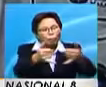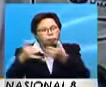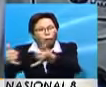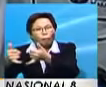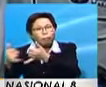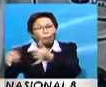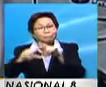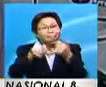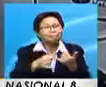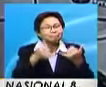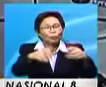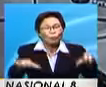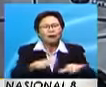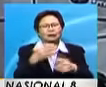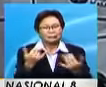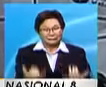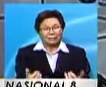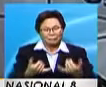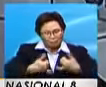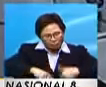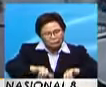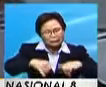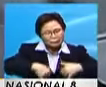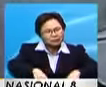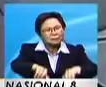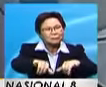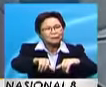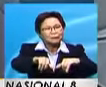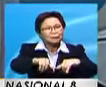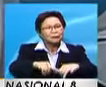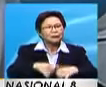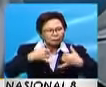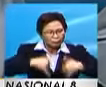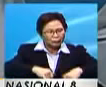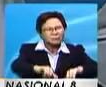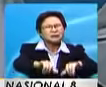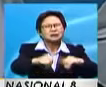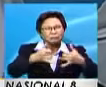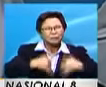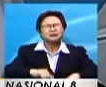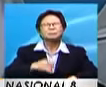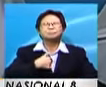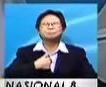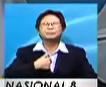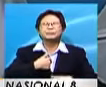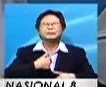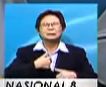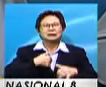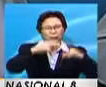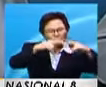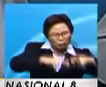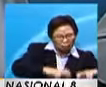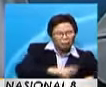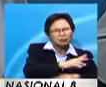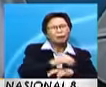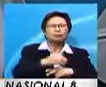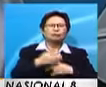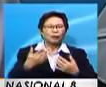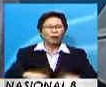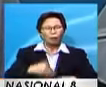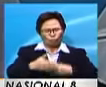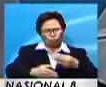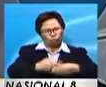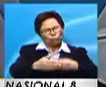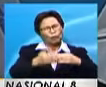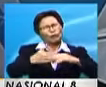Keane dalam masih dalam Akira sehingga ada proses nih dah